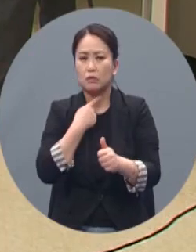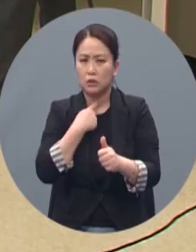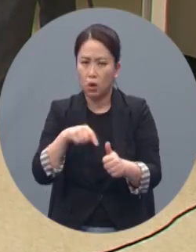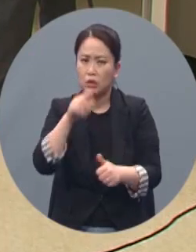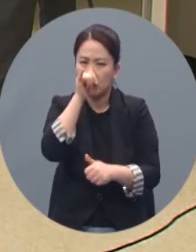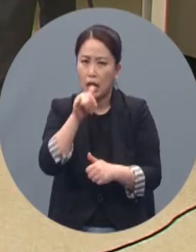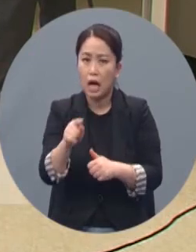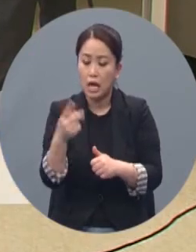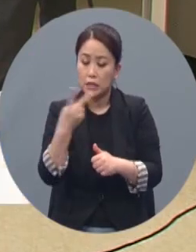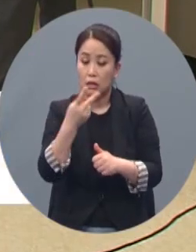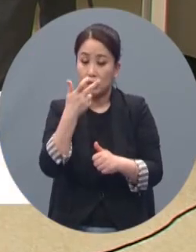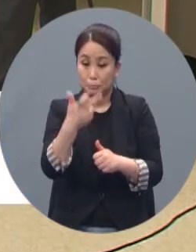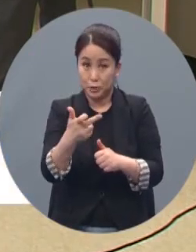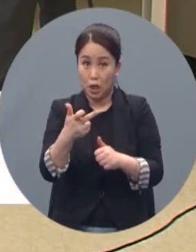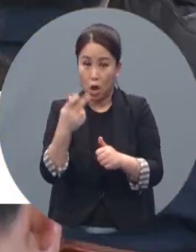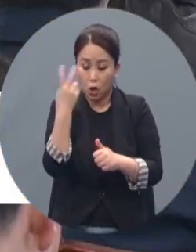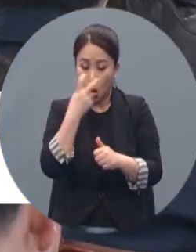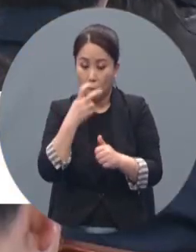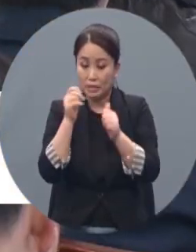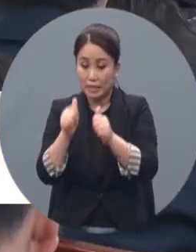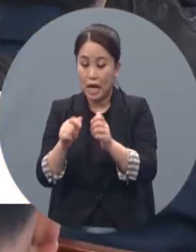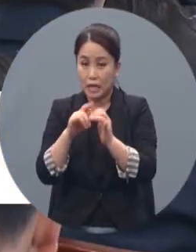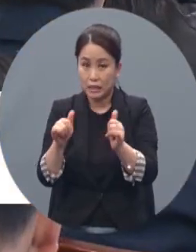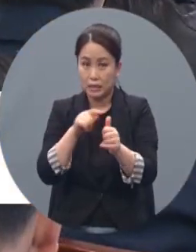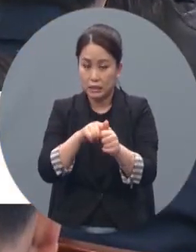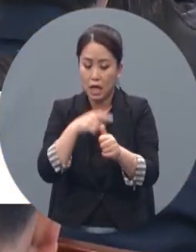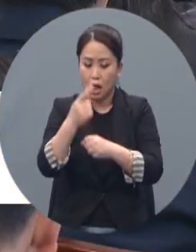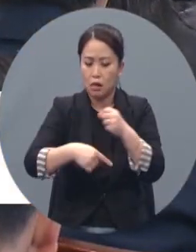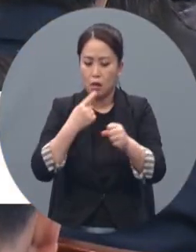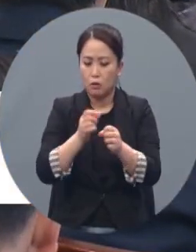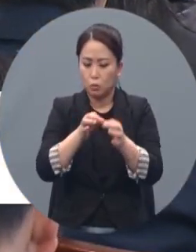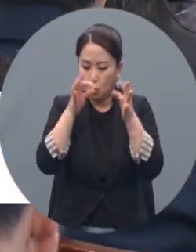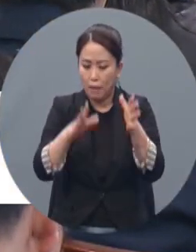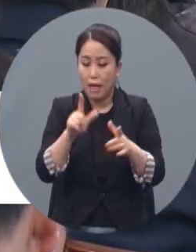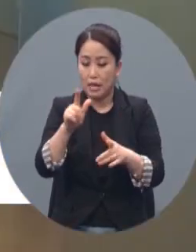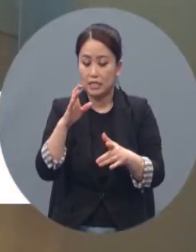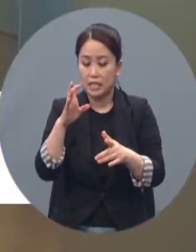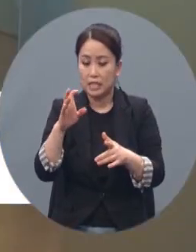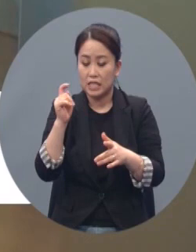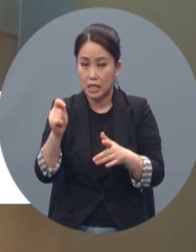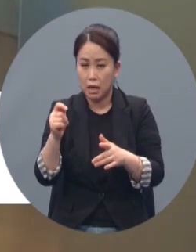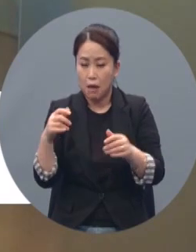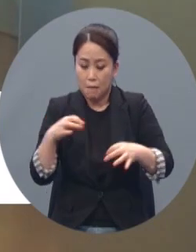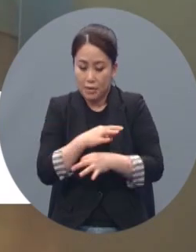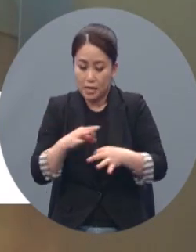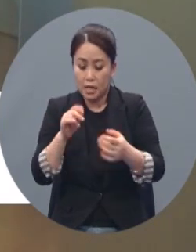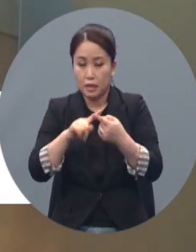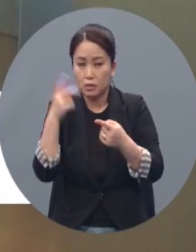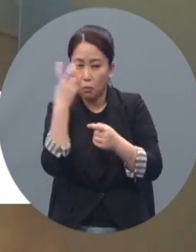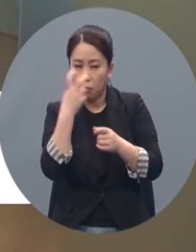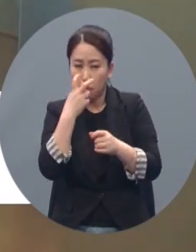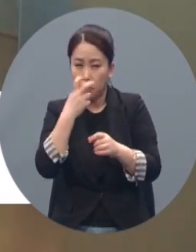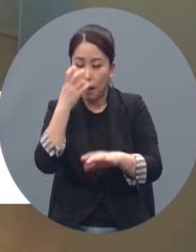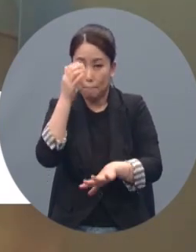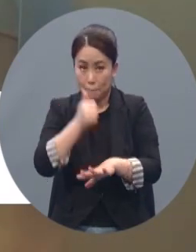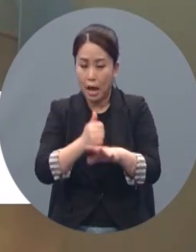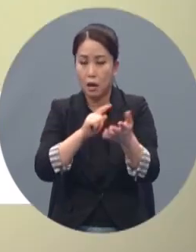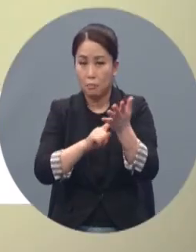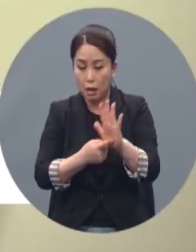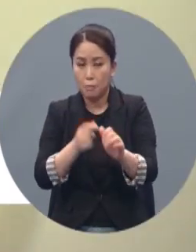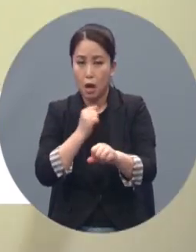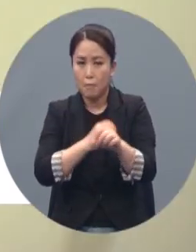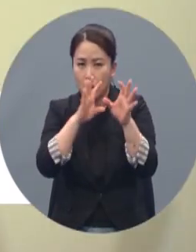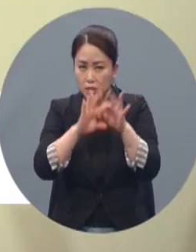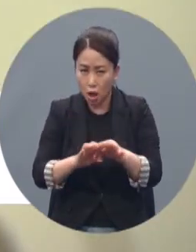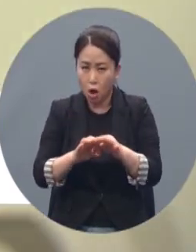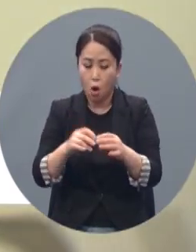2017년 검찰은 1년여에 걸친 LCT 비리 조사 결과를 발표하며 부산시 간부 등 100여 명을 수사했지만